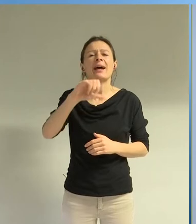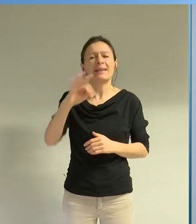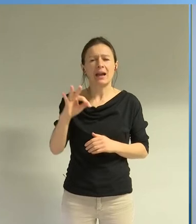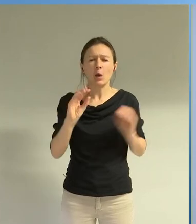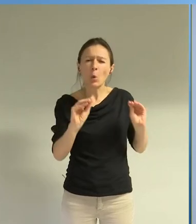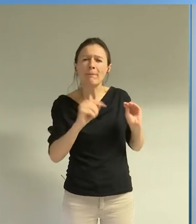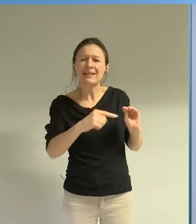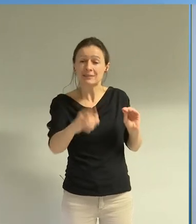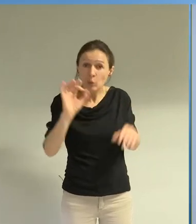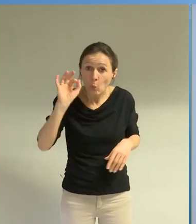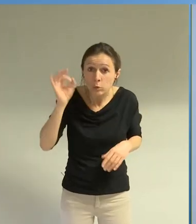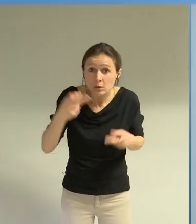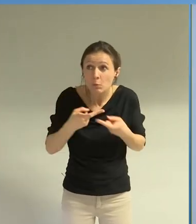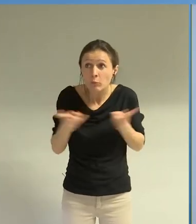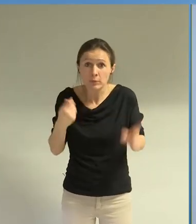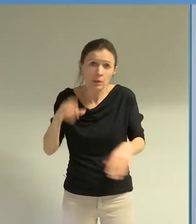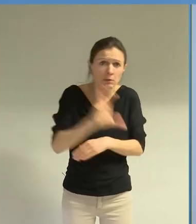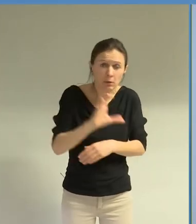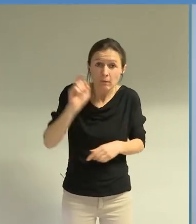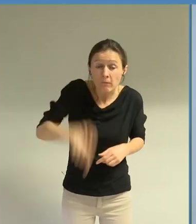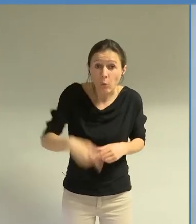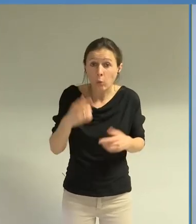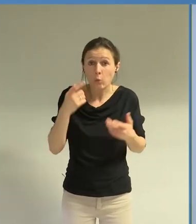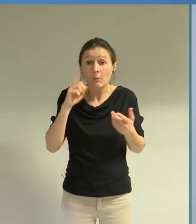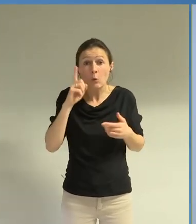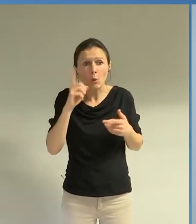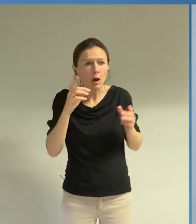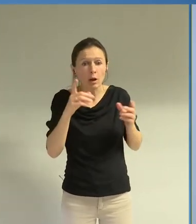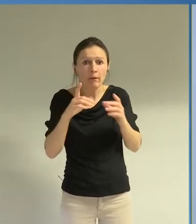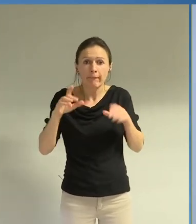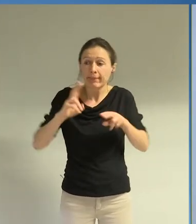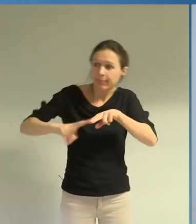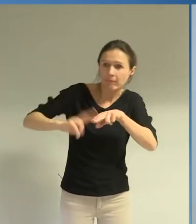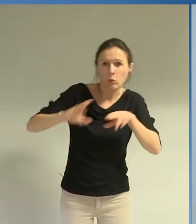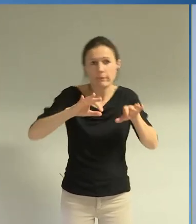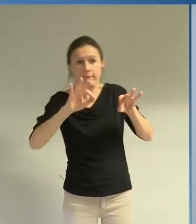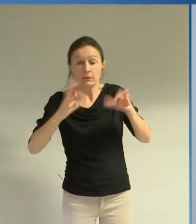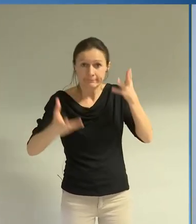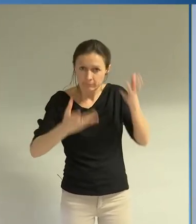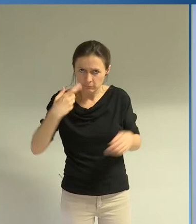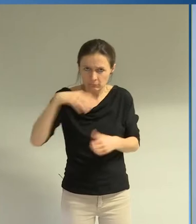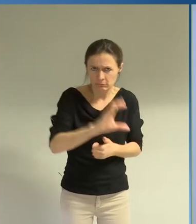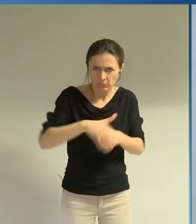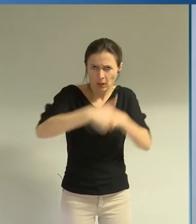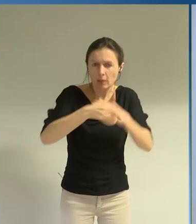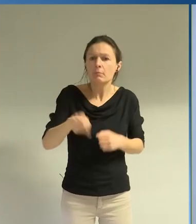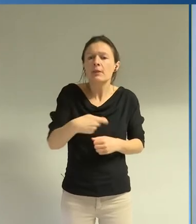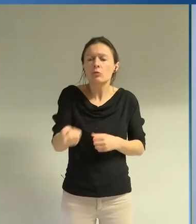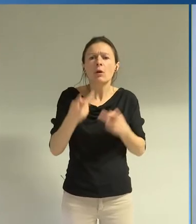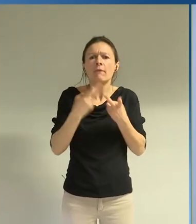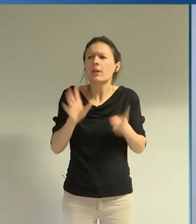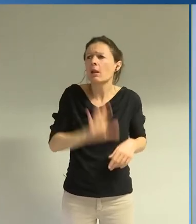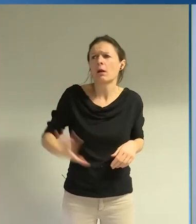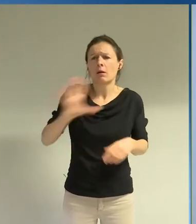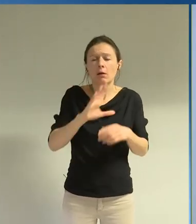pour lutter contre la vacance commercial dans certains quartiers elles minent nos villes toutes les métropoles et et villes françaises se dote de ces outils d'action